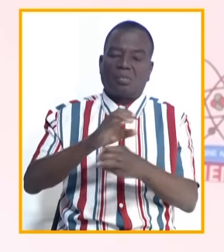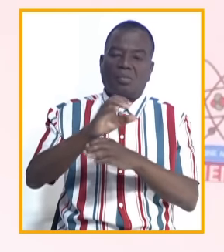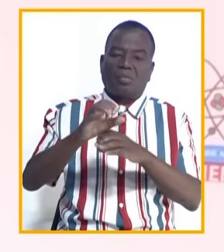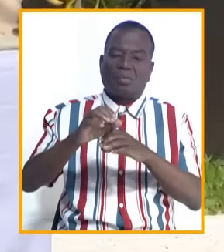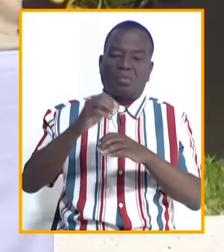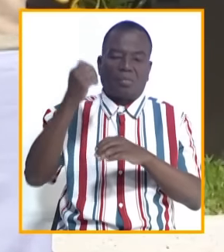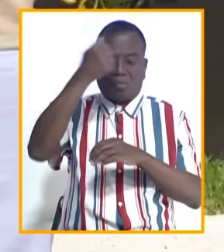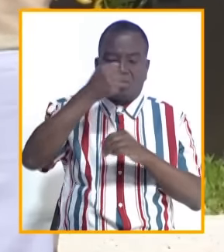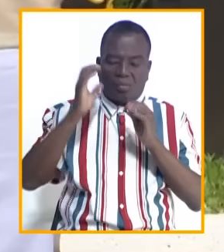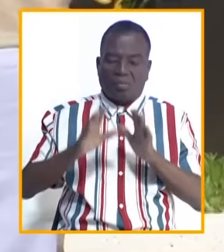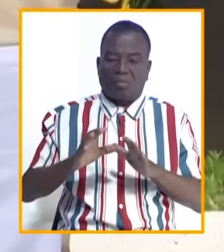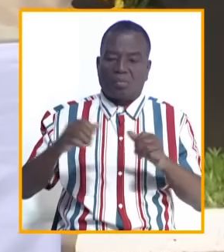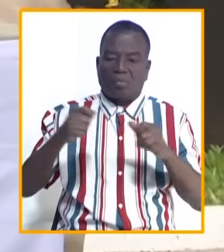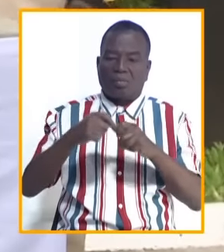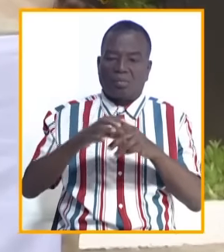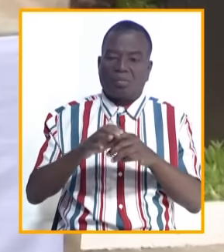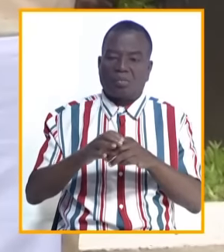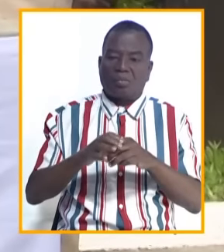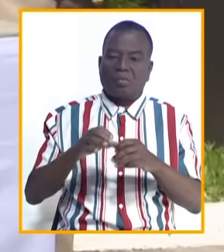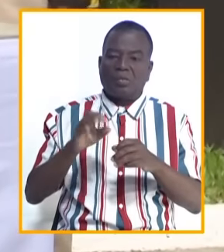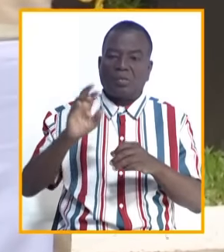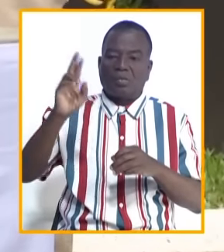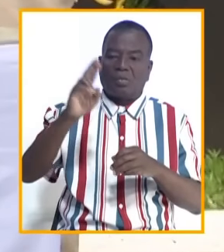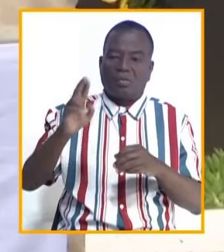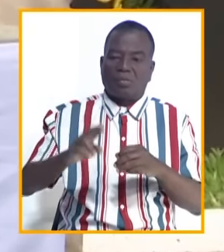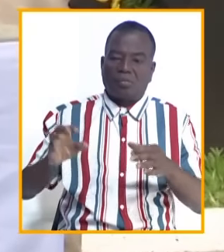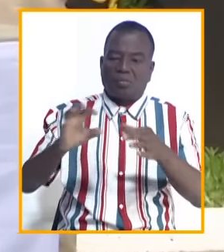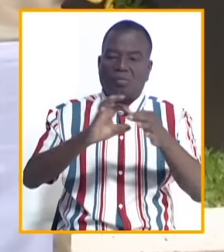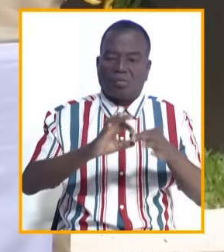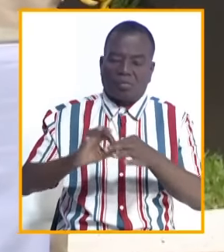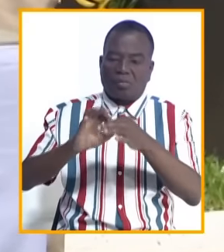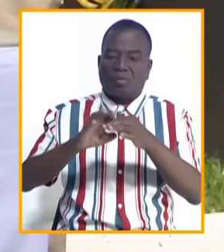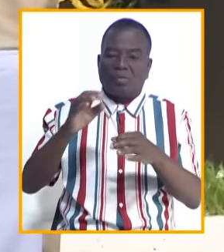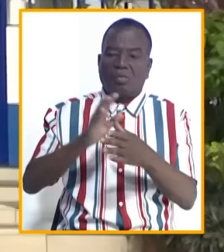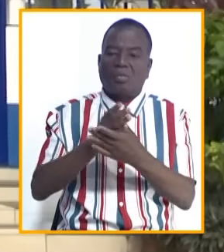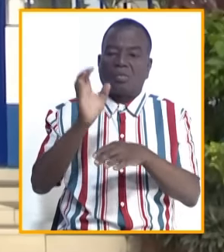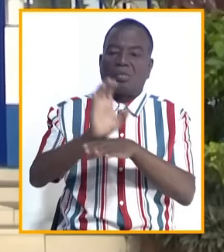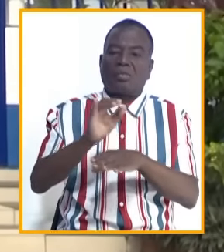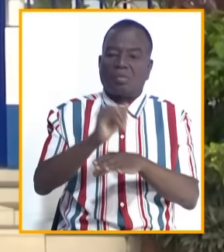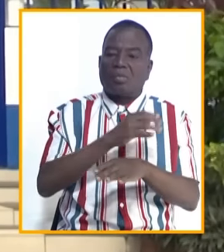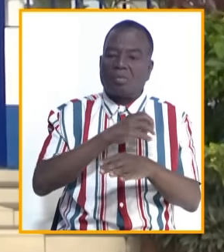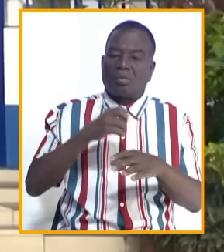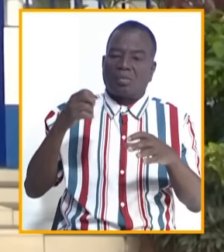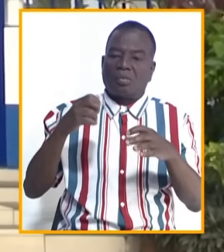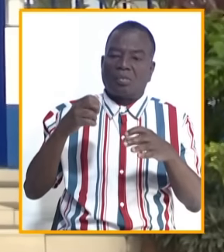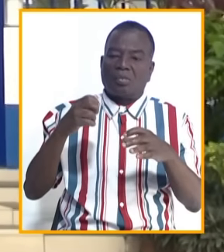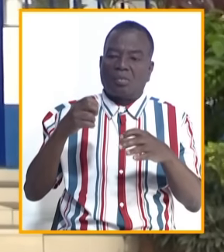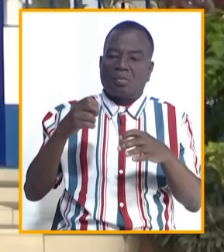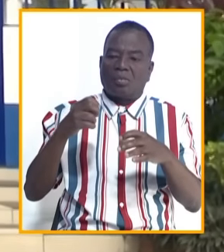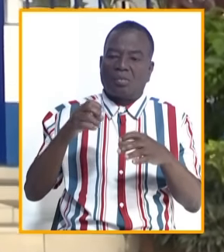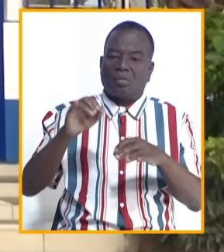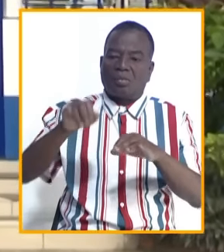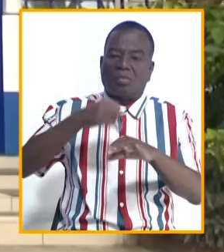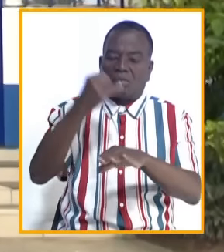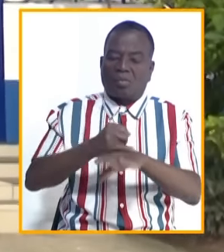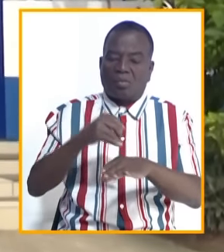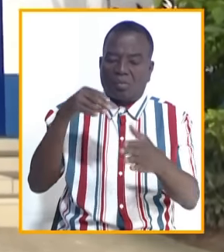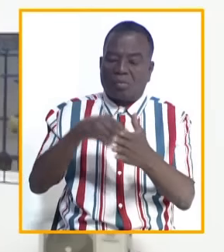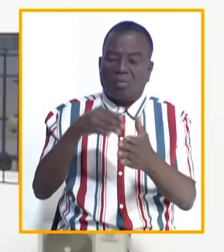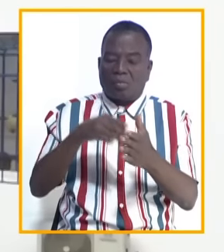l'énergie nucléaire. Il est le fruit de la coopération entre la Côte d'Ivoire et l'Agence internationale de l'énergie atomique. L'Institut de